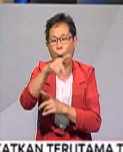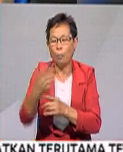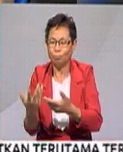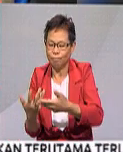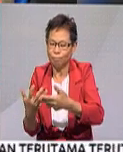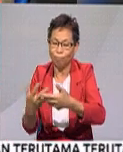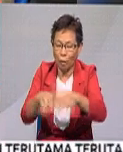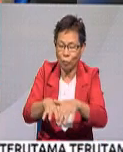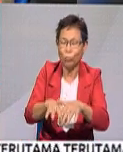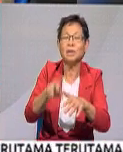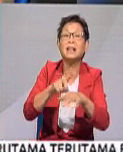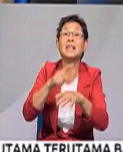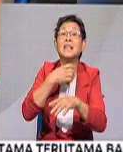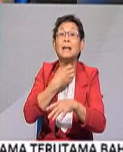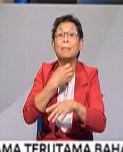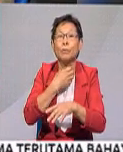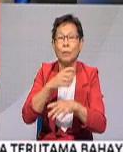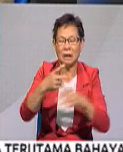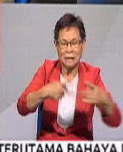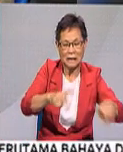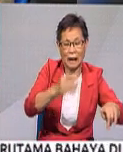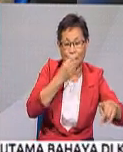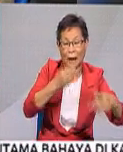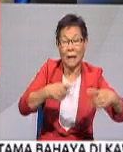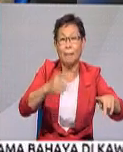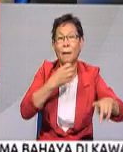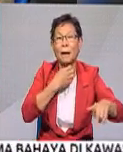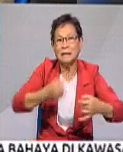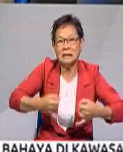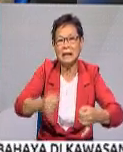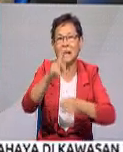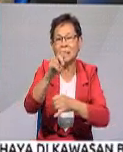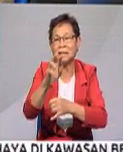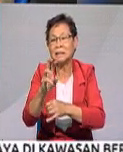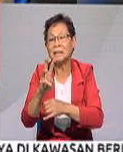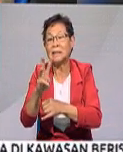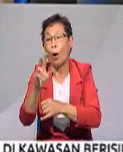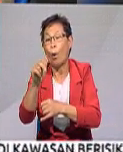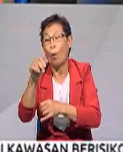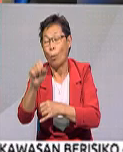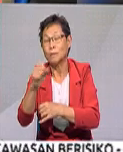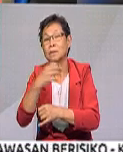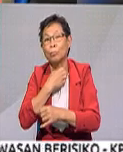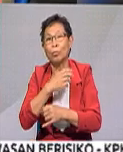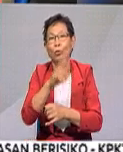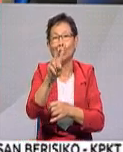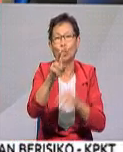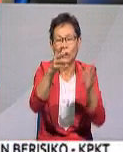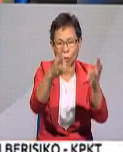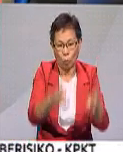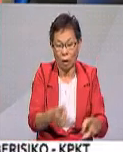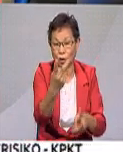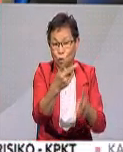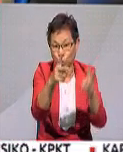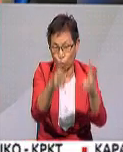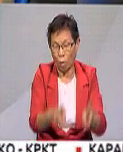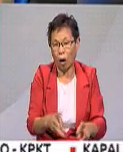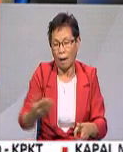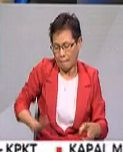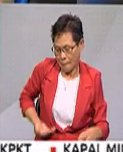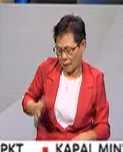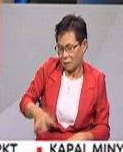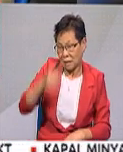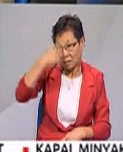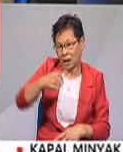Ipoh. Dalam serbuan di sebuah kedai makan di Jalan Tawas, Ipoh, dua warga asing, masing-masing warga Bangladesh dan